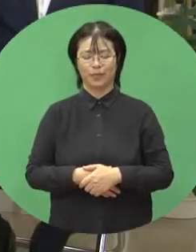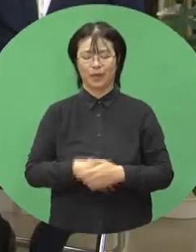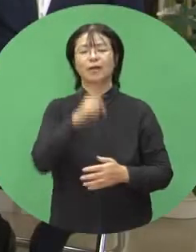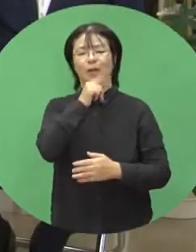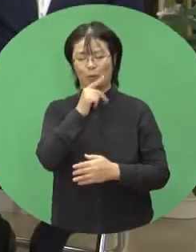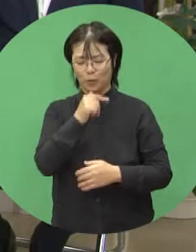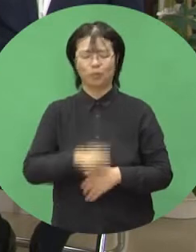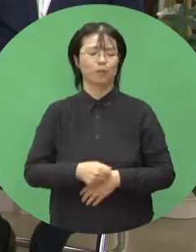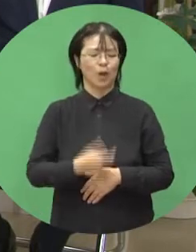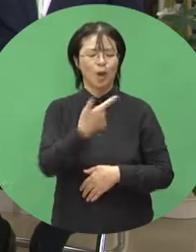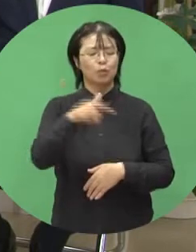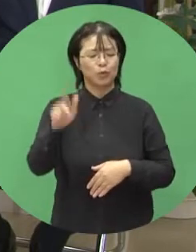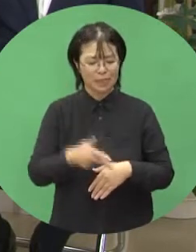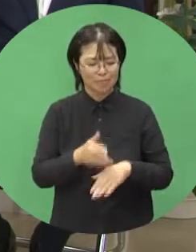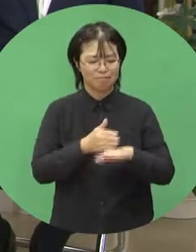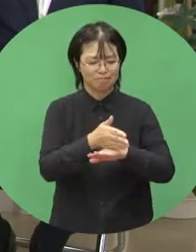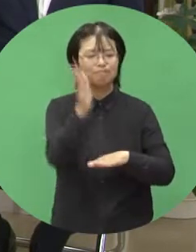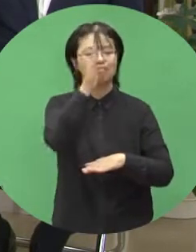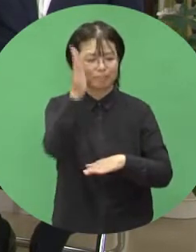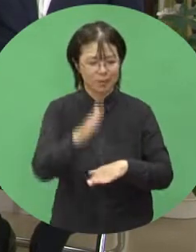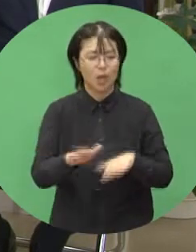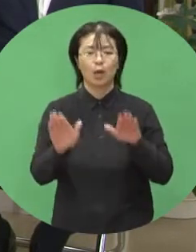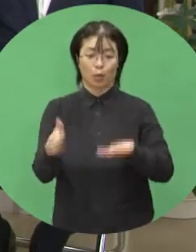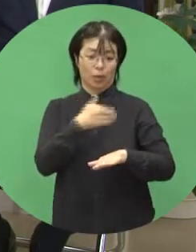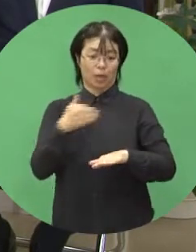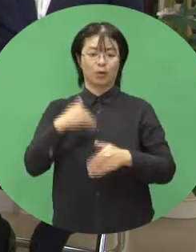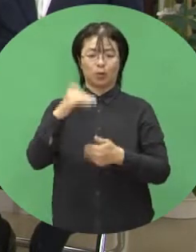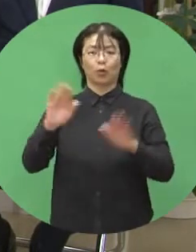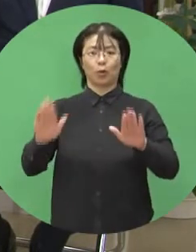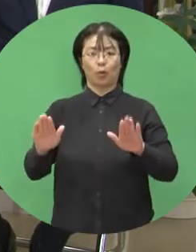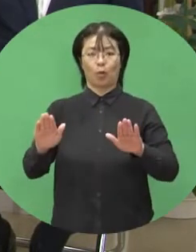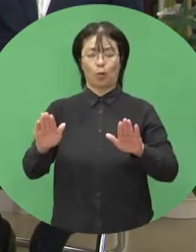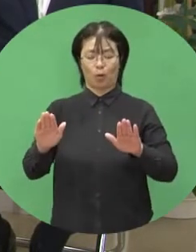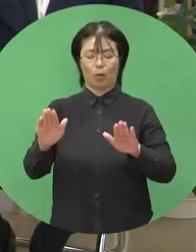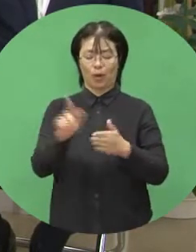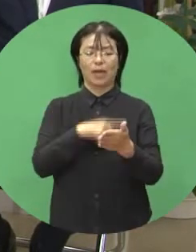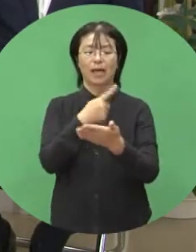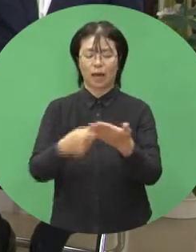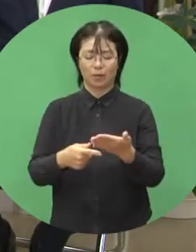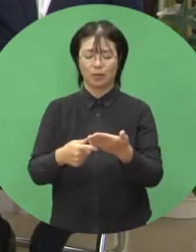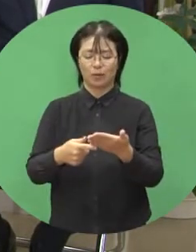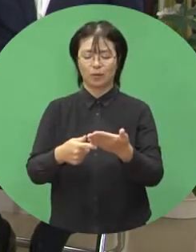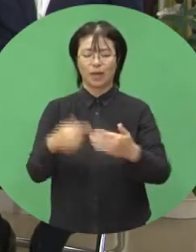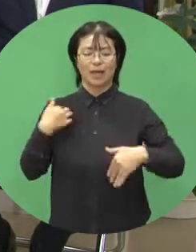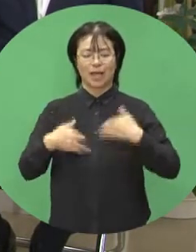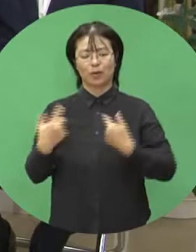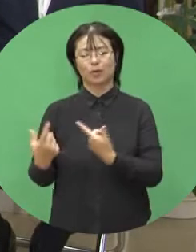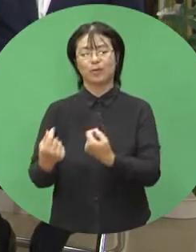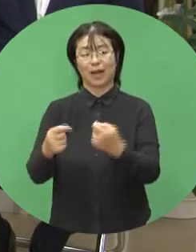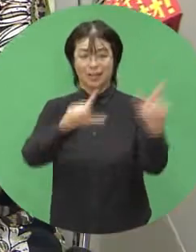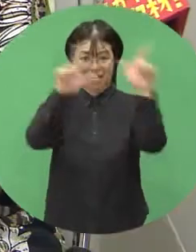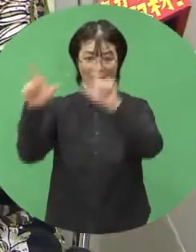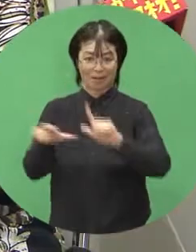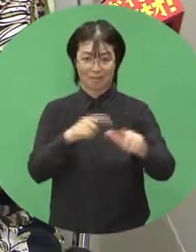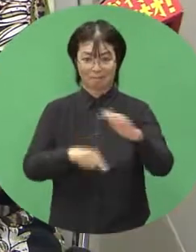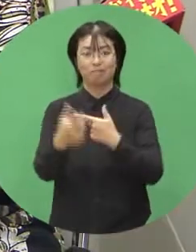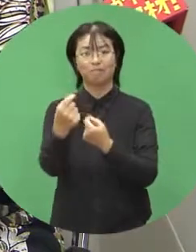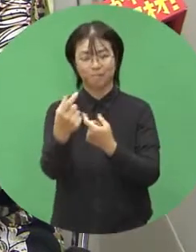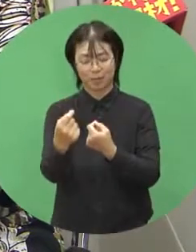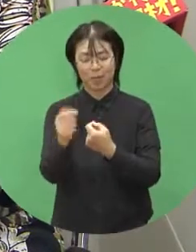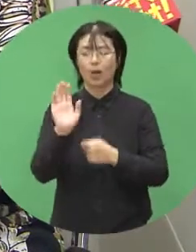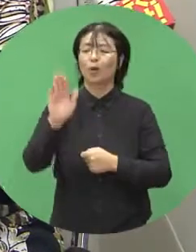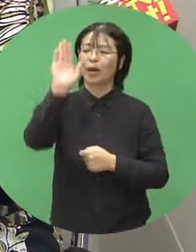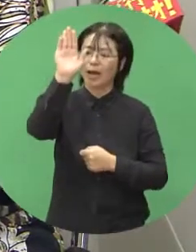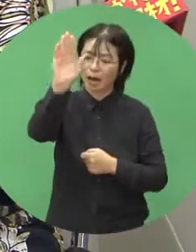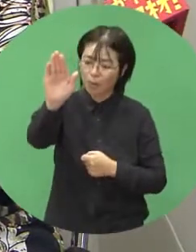あまあ無理をしすぎずということで、今日できることは今日やるということで、そしてまあ楽しみながらと、まあそういうことですね。 あのこれ